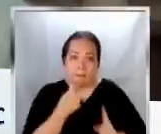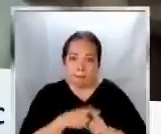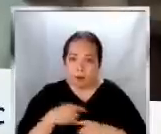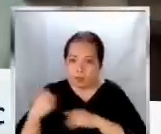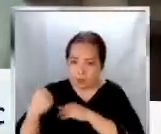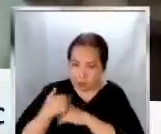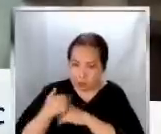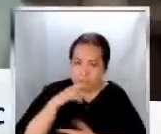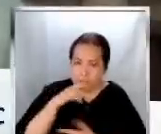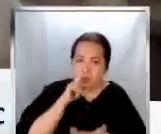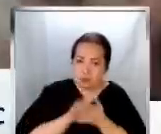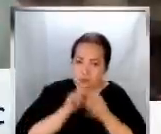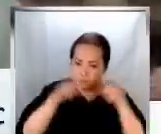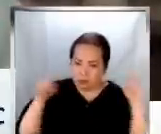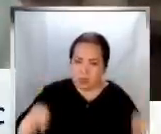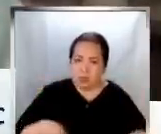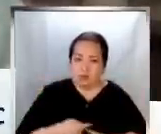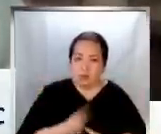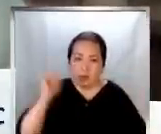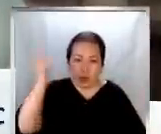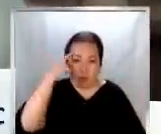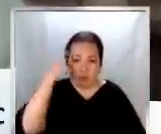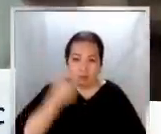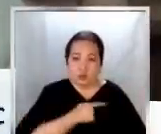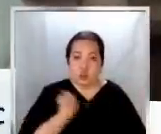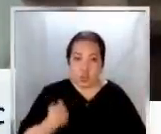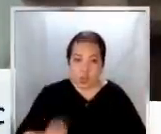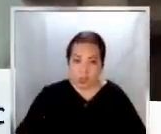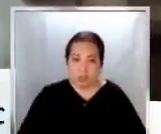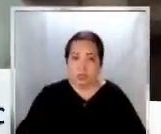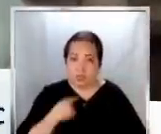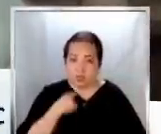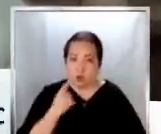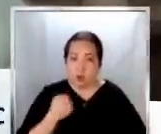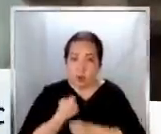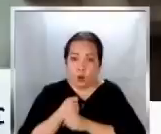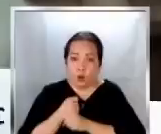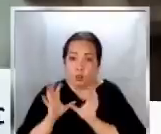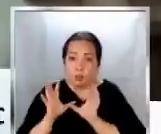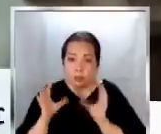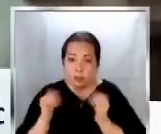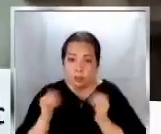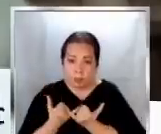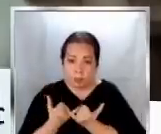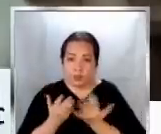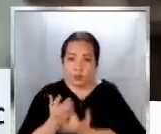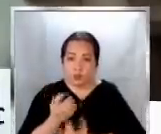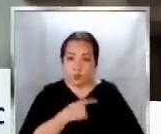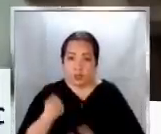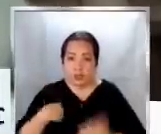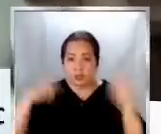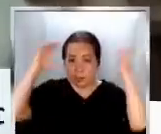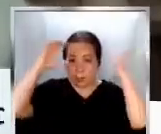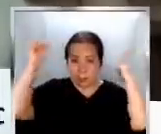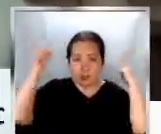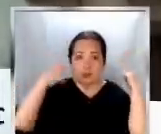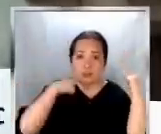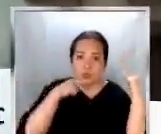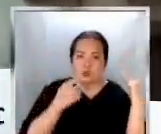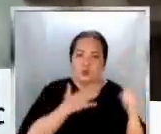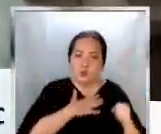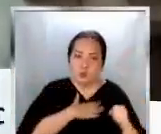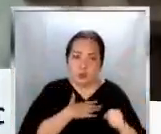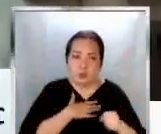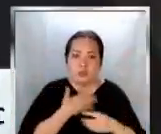from the Chinese government, the manufacturer through the Chinese embassy, na sinasabi that please limit the use